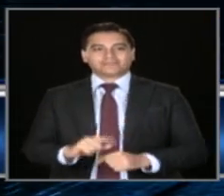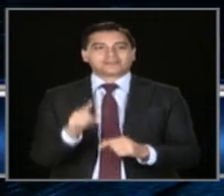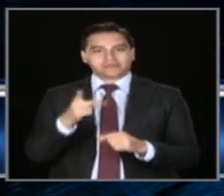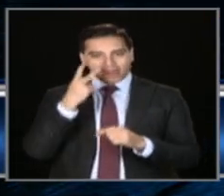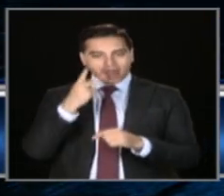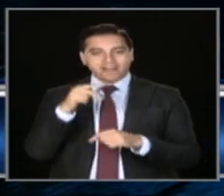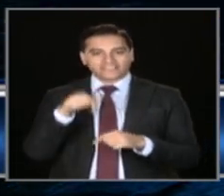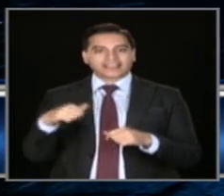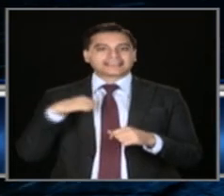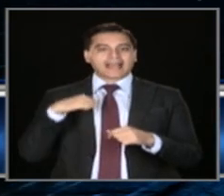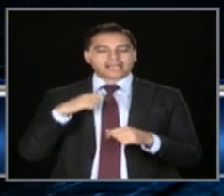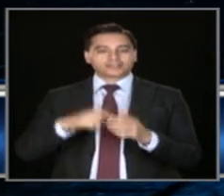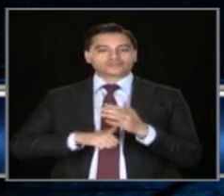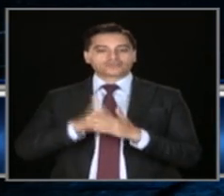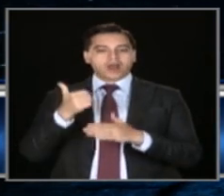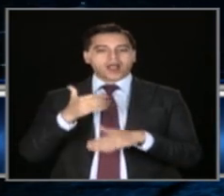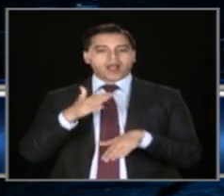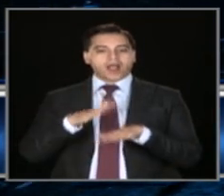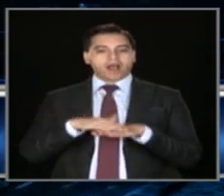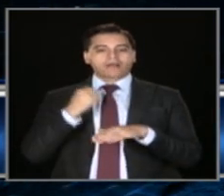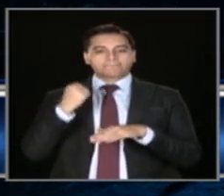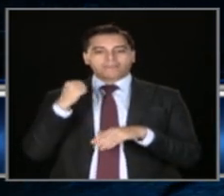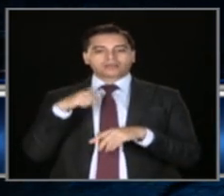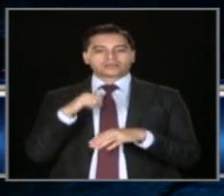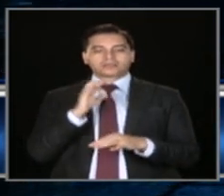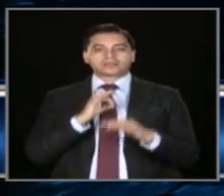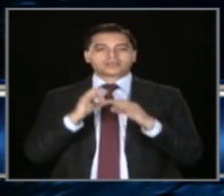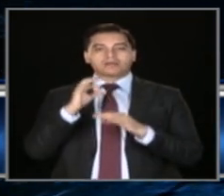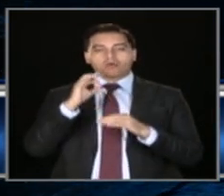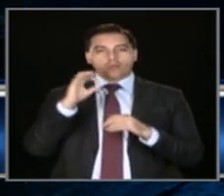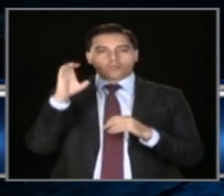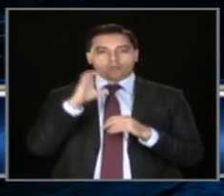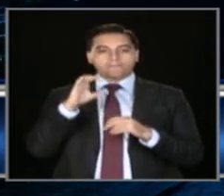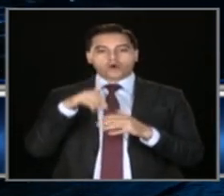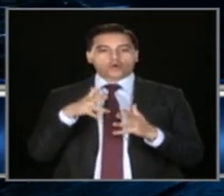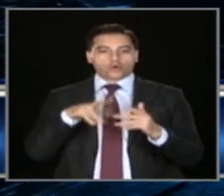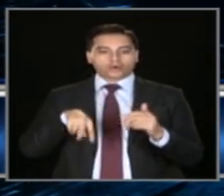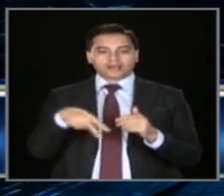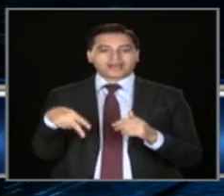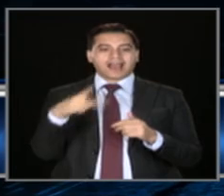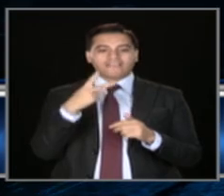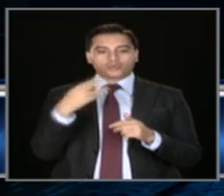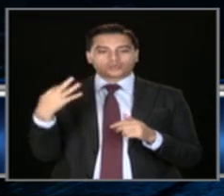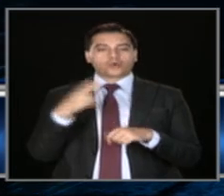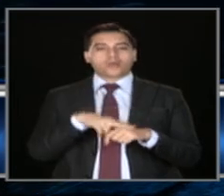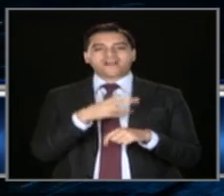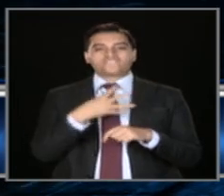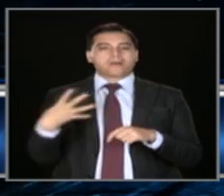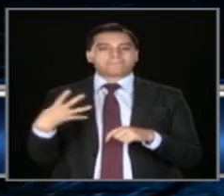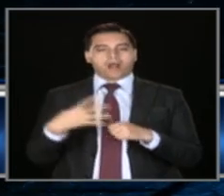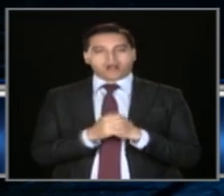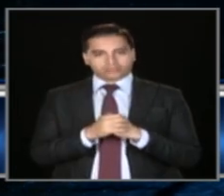ما هو النادي الحاصل على بطولة دوري أبطال أوروبا لكرة القدم موسم 2003-2004؟